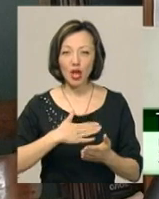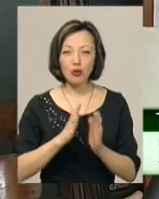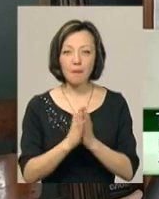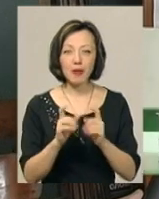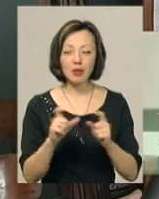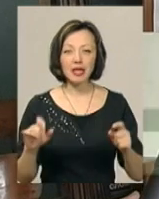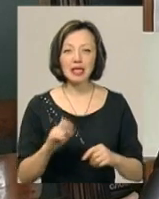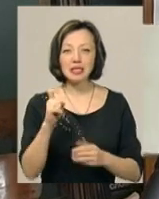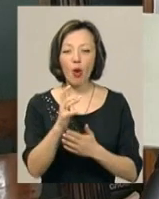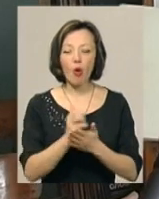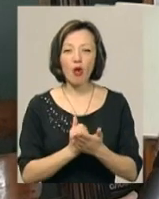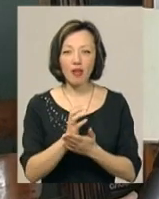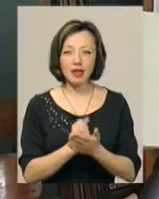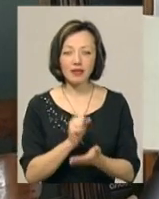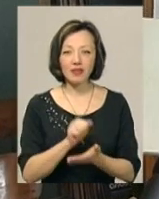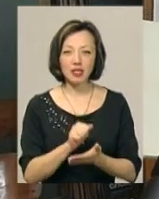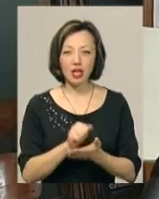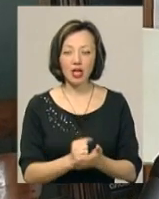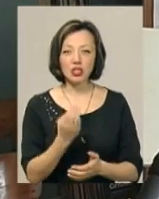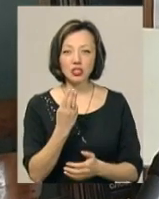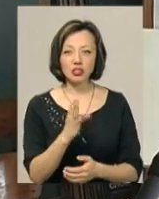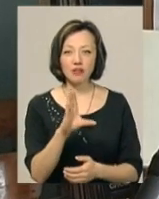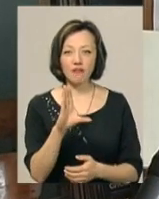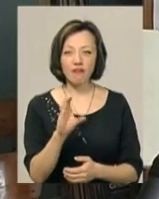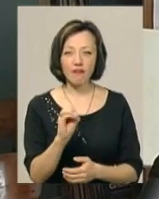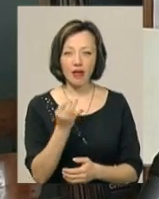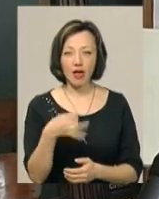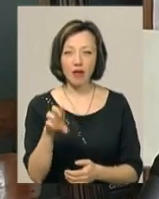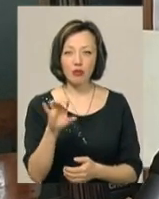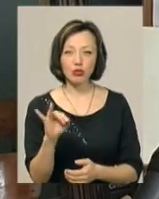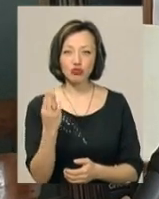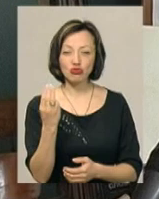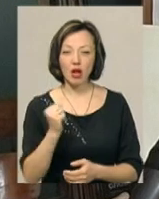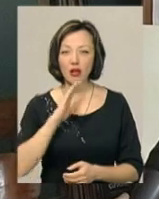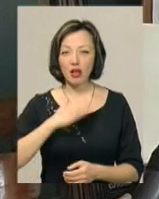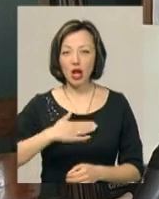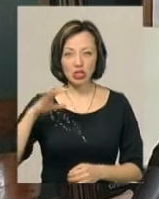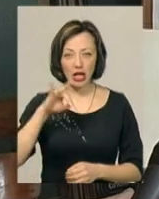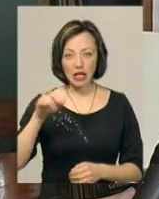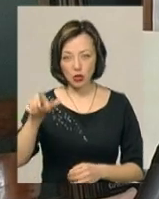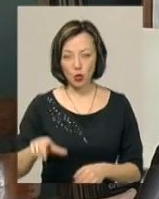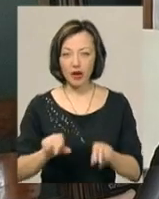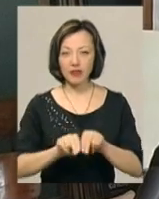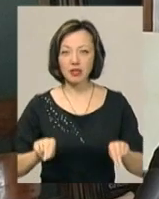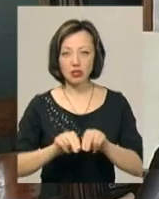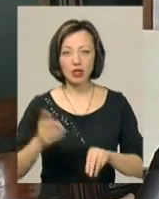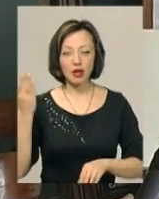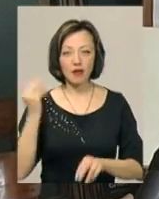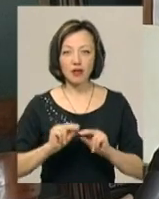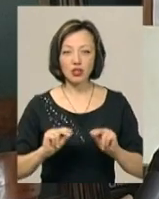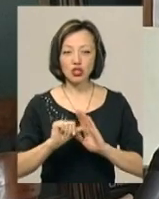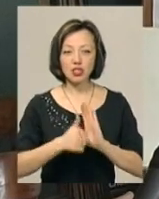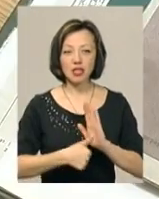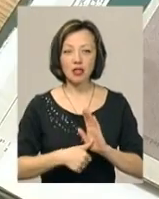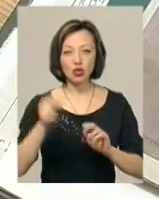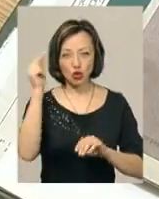з колекції видань Швейбиша, нашого історика і викладача, який свого часу викладав в